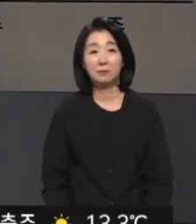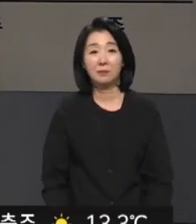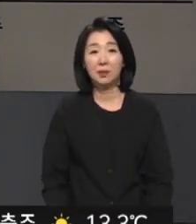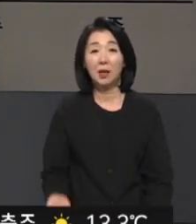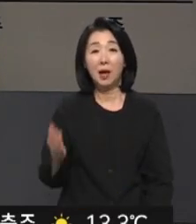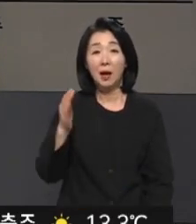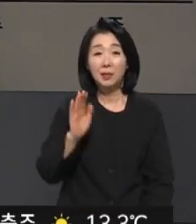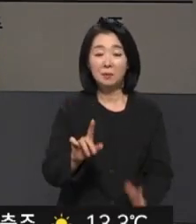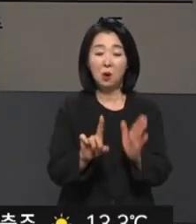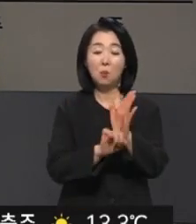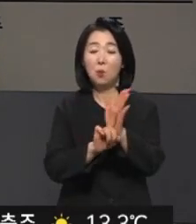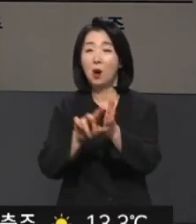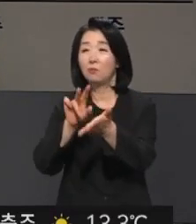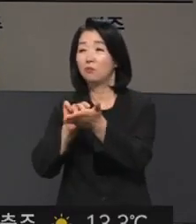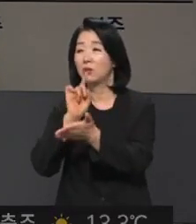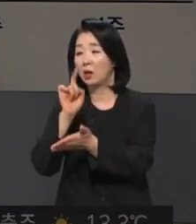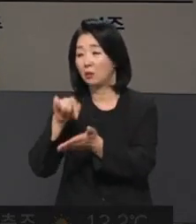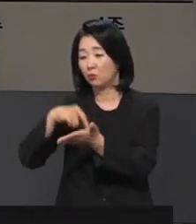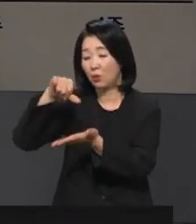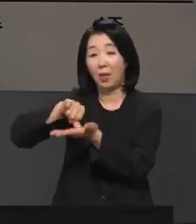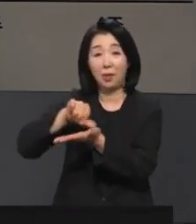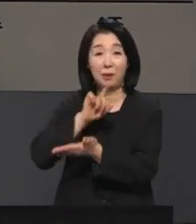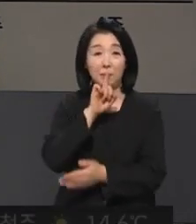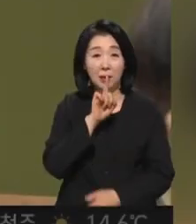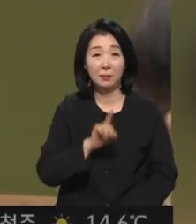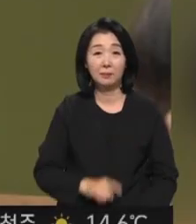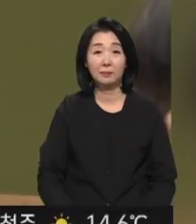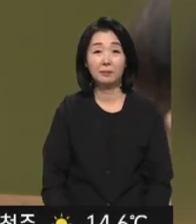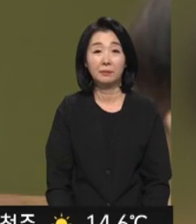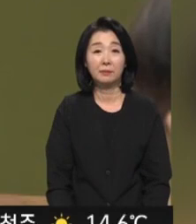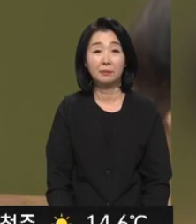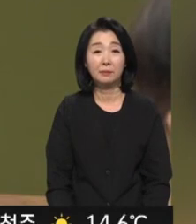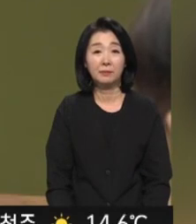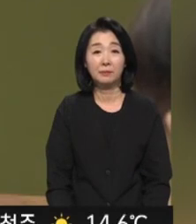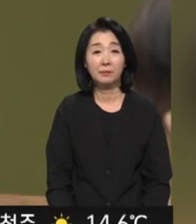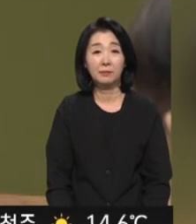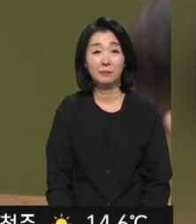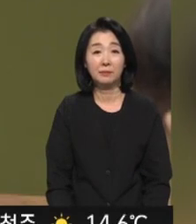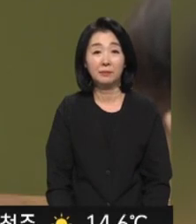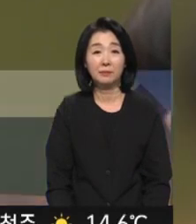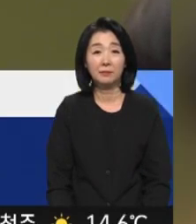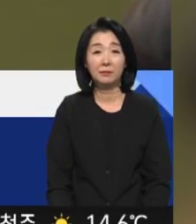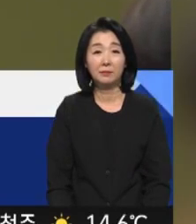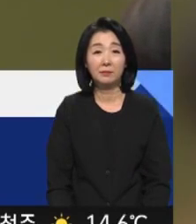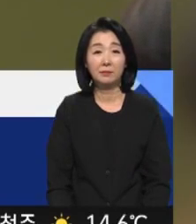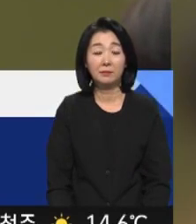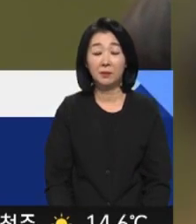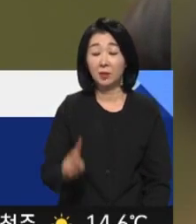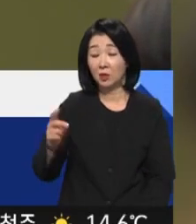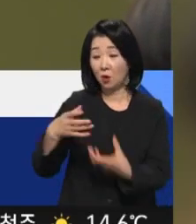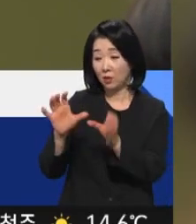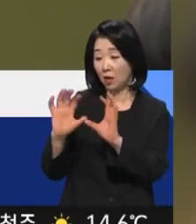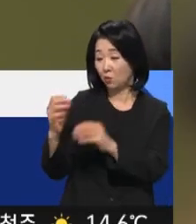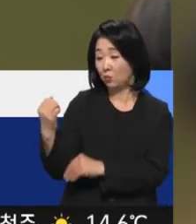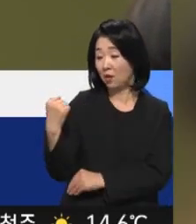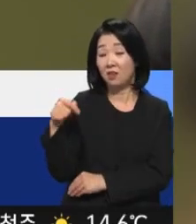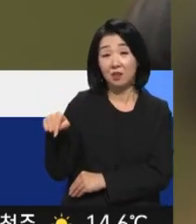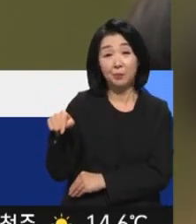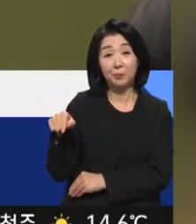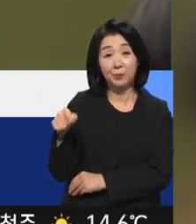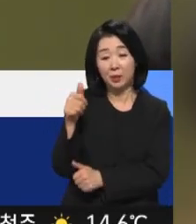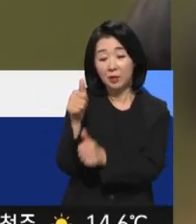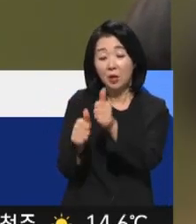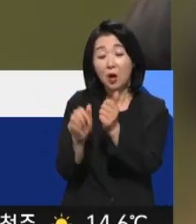여권에선 홍보가 문제란 자체 평가가 나왔는데요. 그 집권 여당인 국민의힘이 이